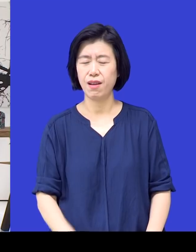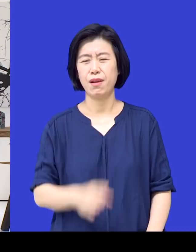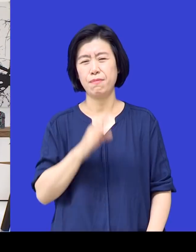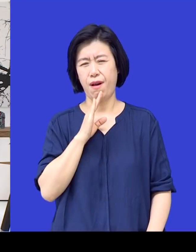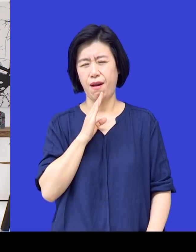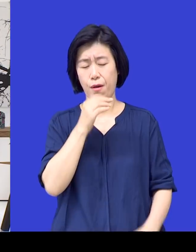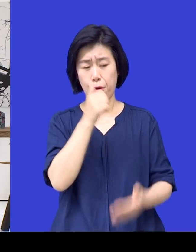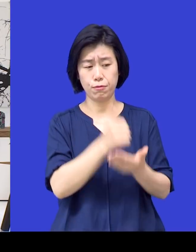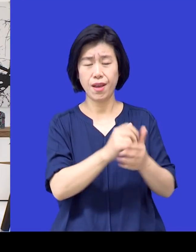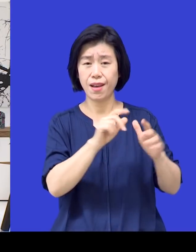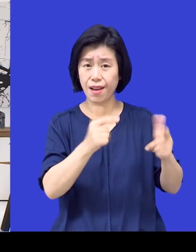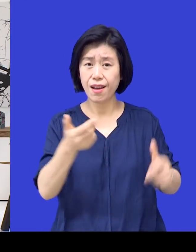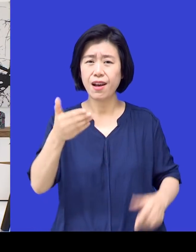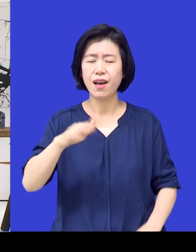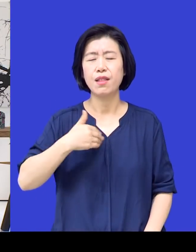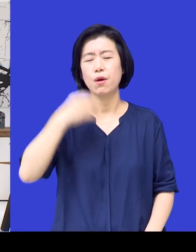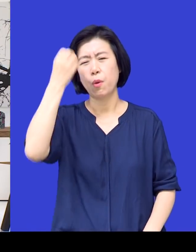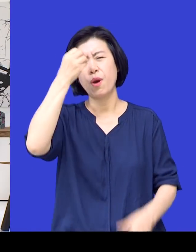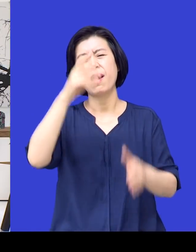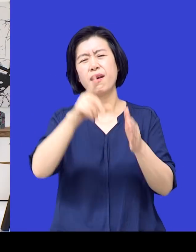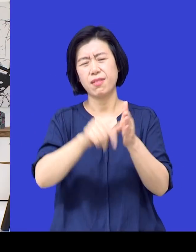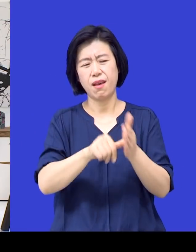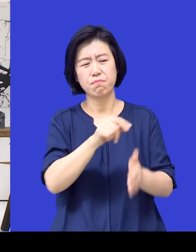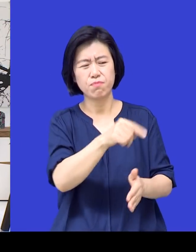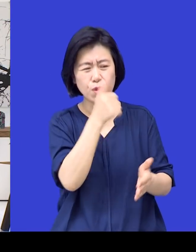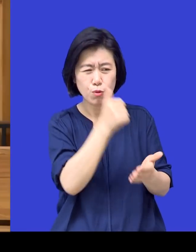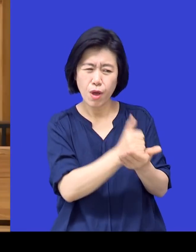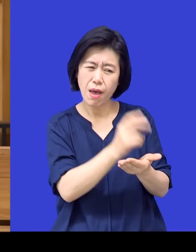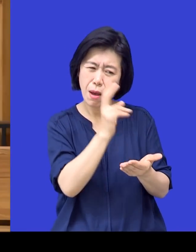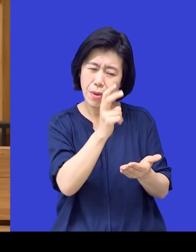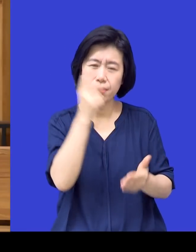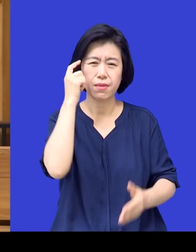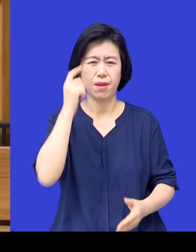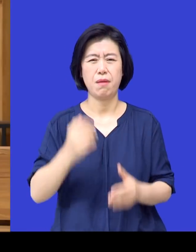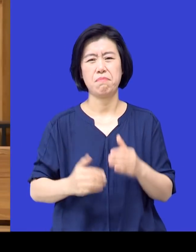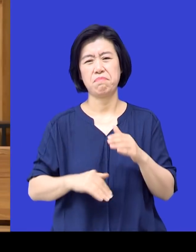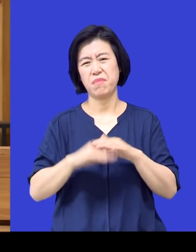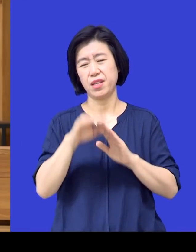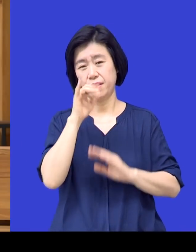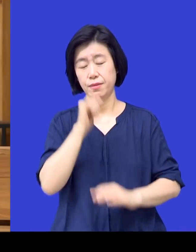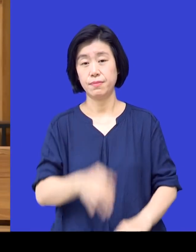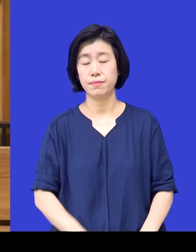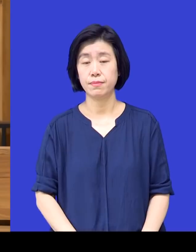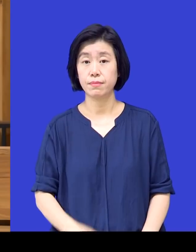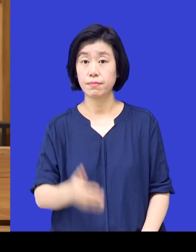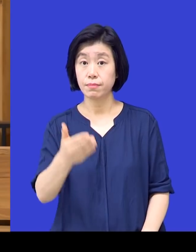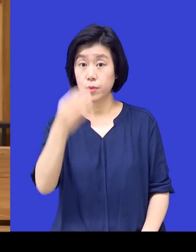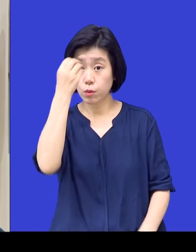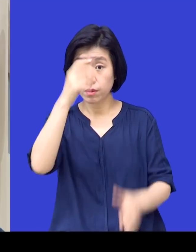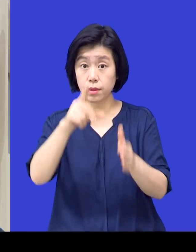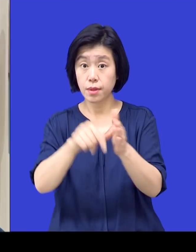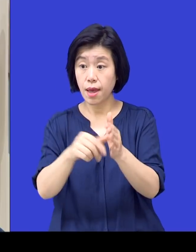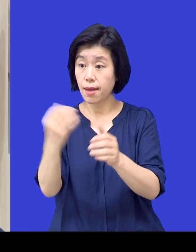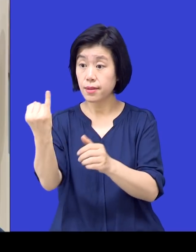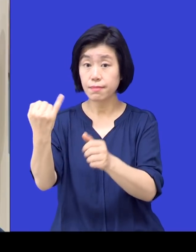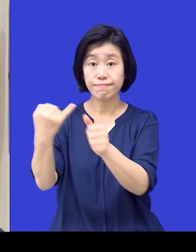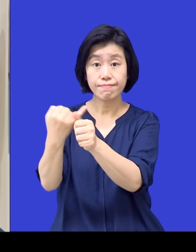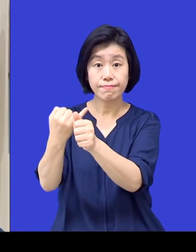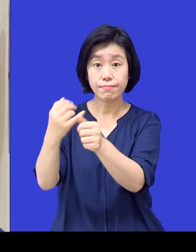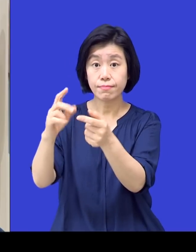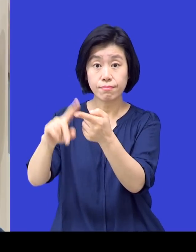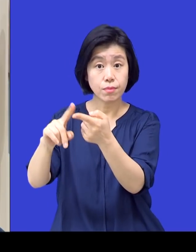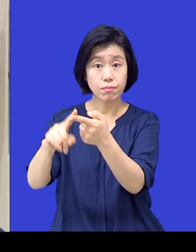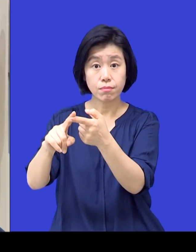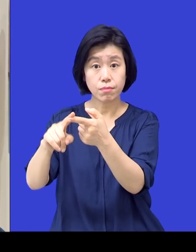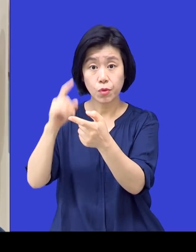예, 그렇게 죄라고 생각하셨을 거고. 예. 그리고 이제 이성의 눈을 뜰 나이잖아요. 네. 그럼 뭐 이성 친구를 좋아한다든가 관심을 갖는 것. 이성에